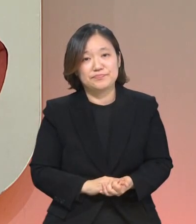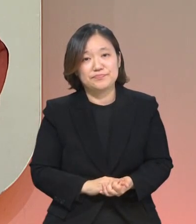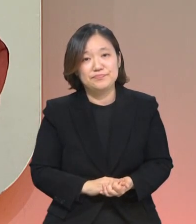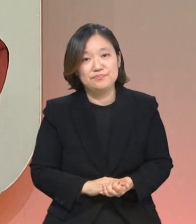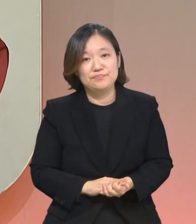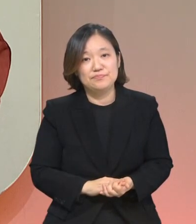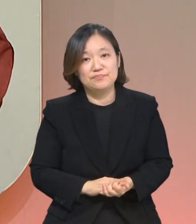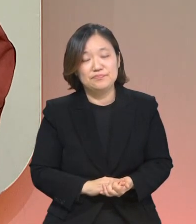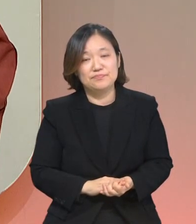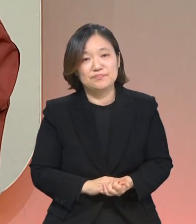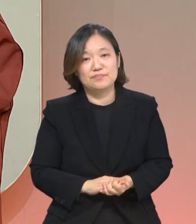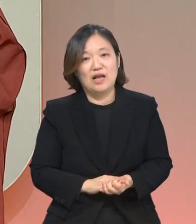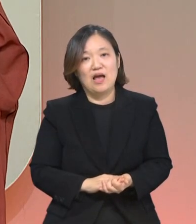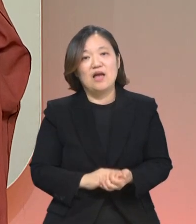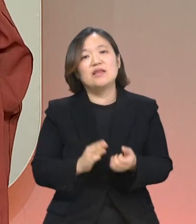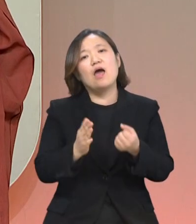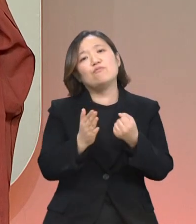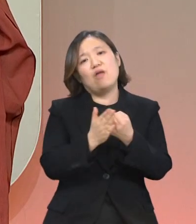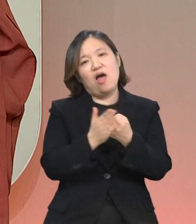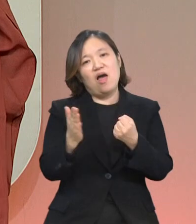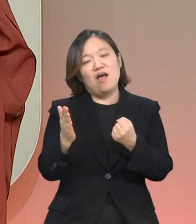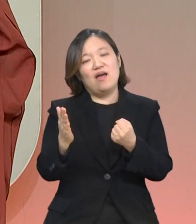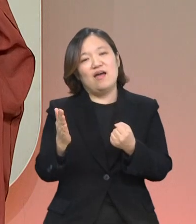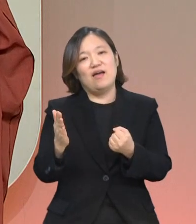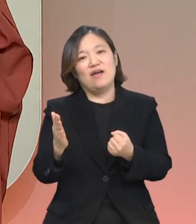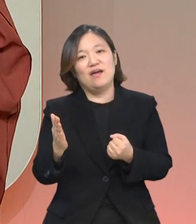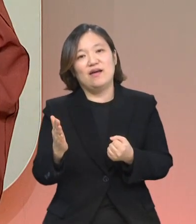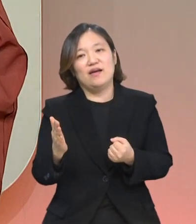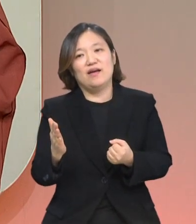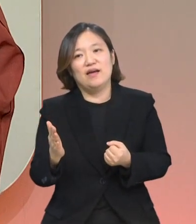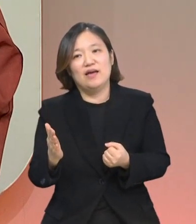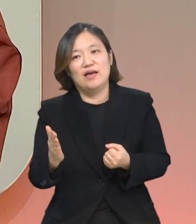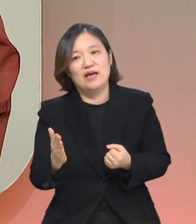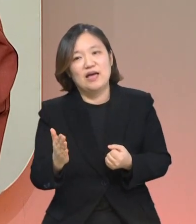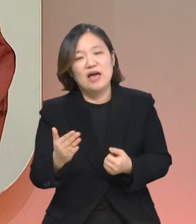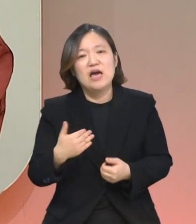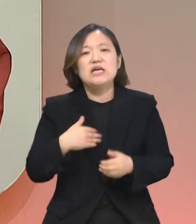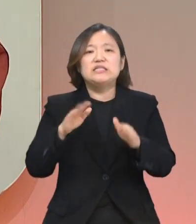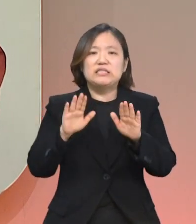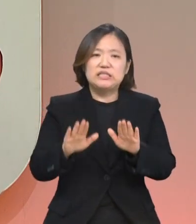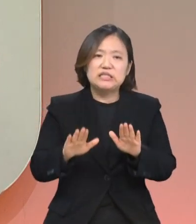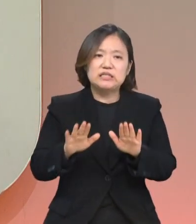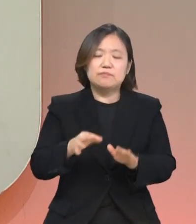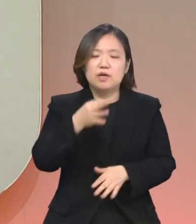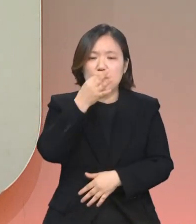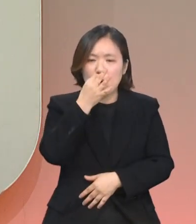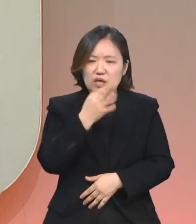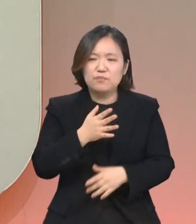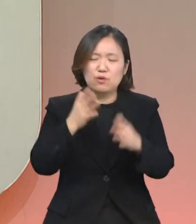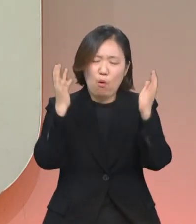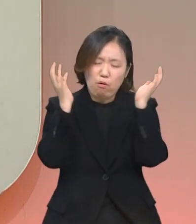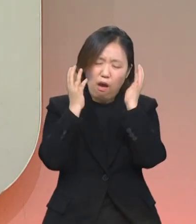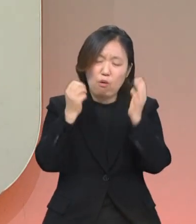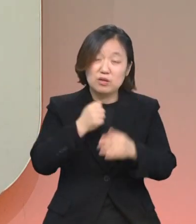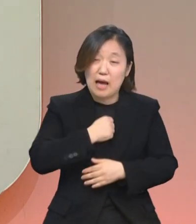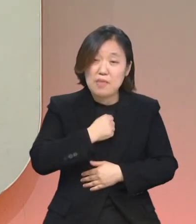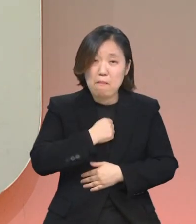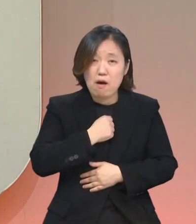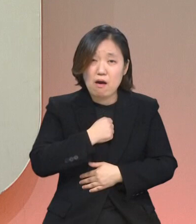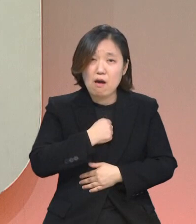풀리더라 그러면 사실 말씀이 좀 이번생 힘들고 괴롭고 좀 답답하더라도